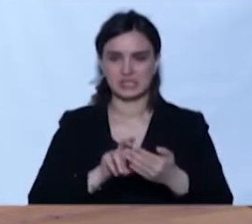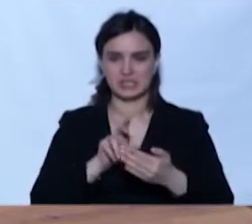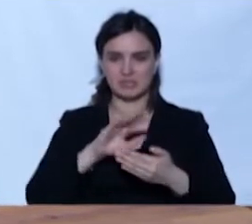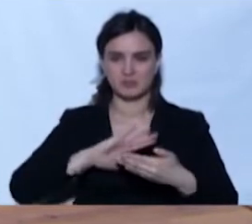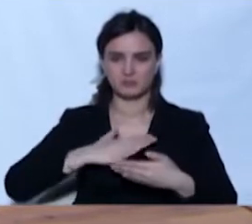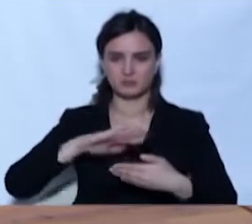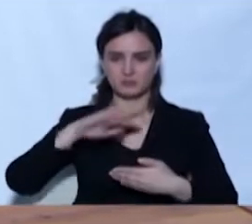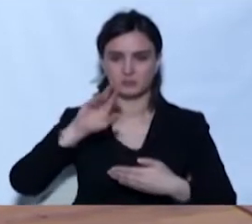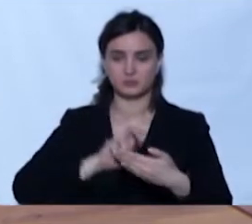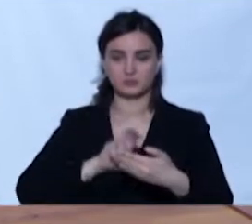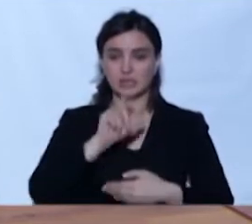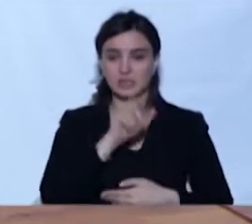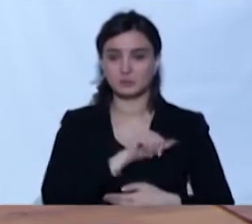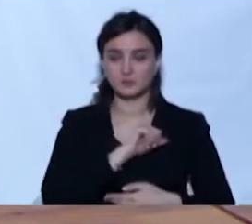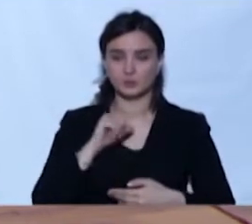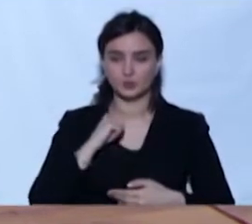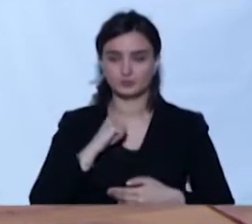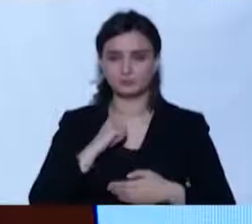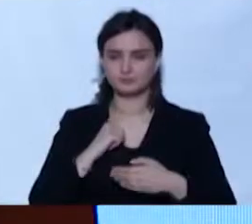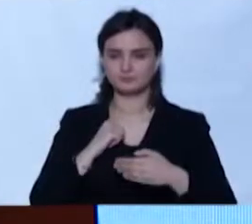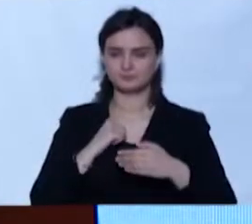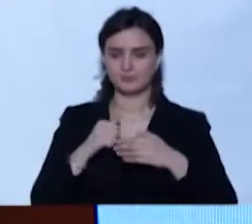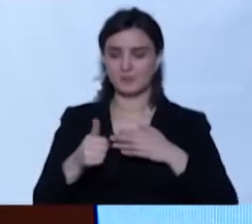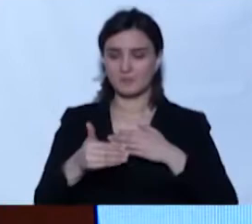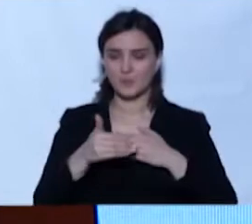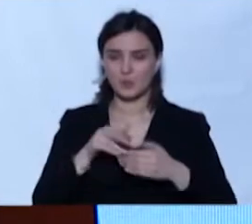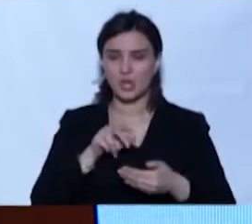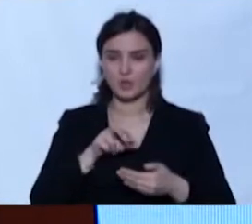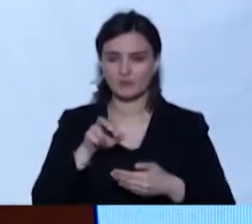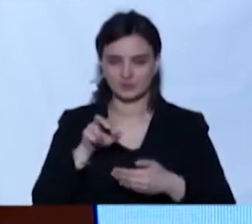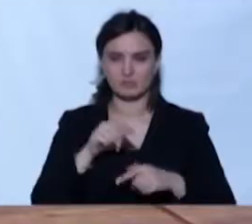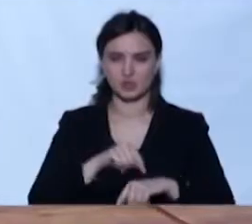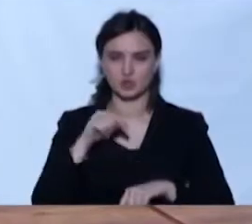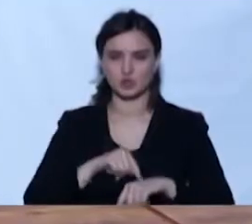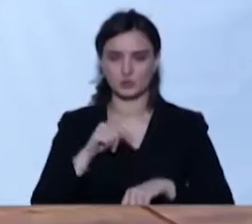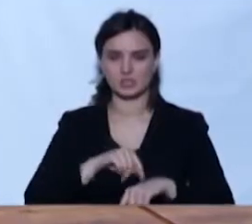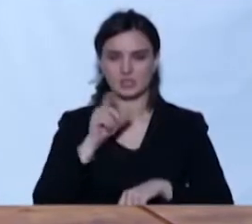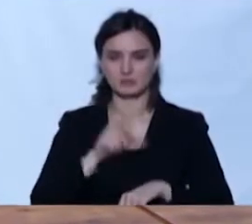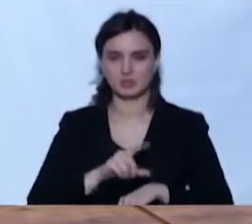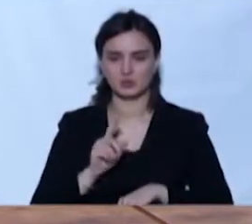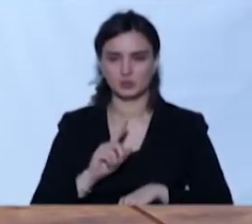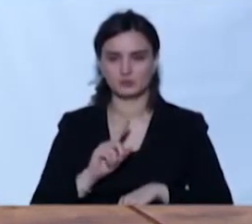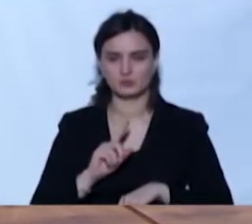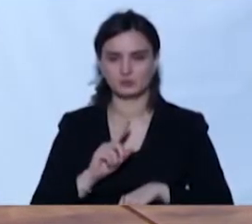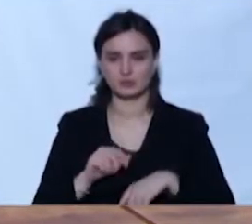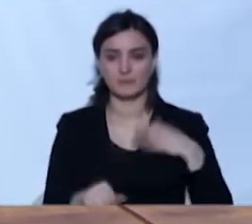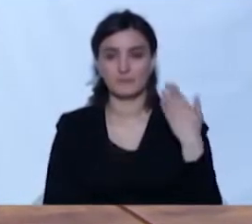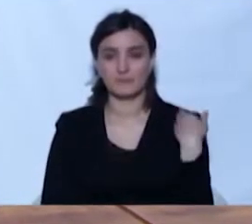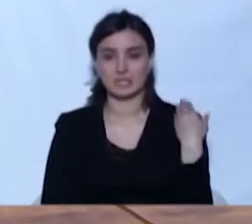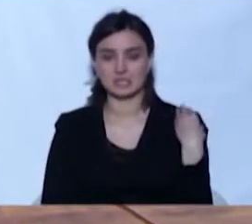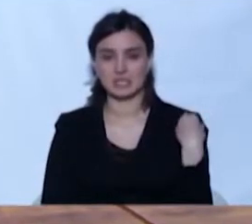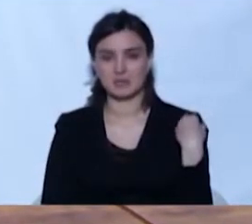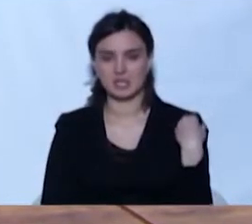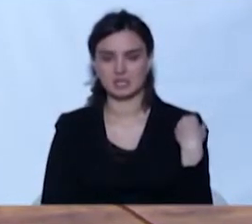რომელიც მიუახლოვდება აი ამ პროპილეებს, აშკარად იგრძნობს, რომ მარცხენა მხარეს რაღაცნაირად